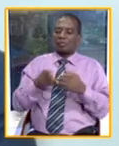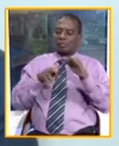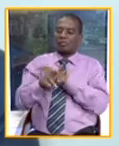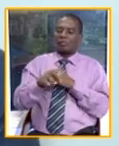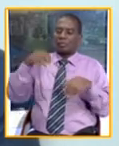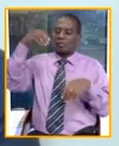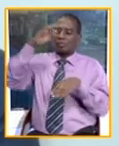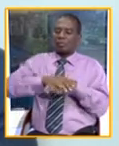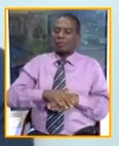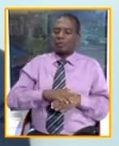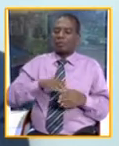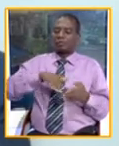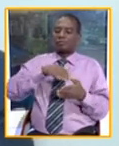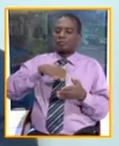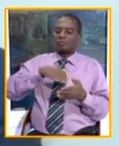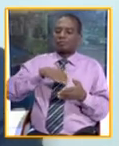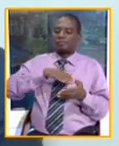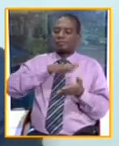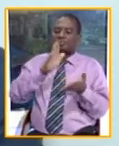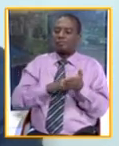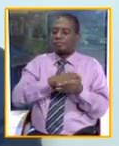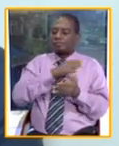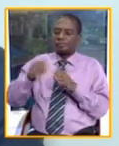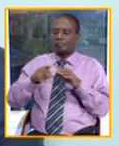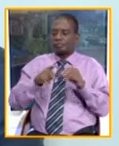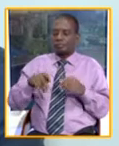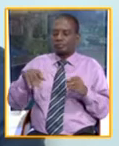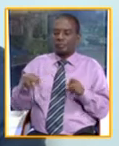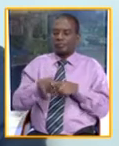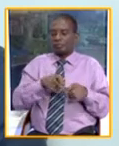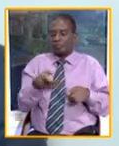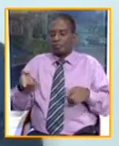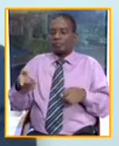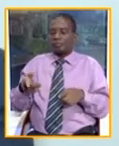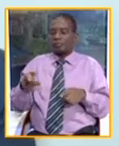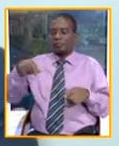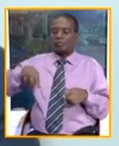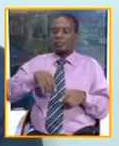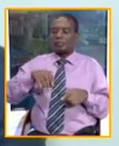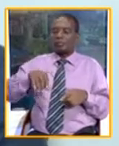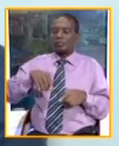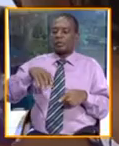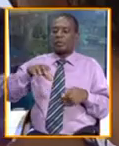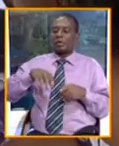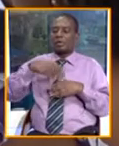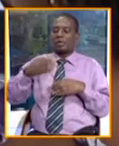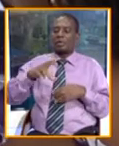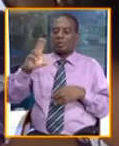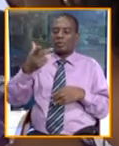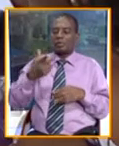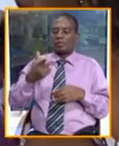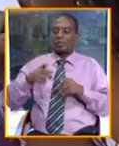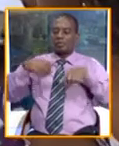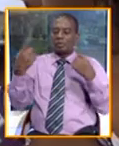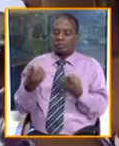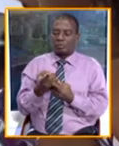centre pour faire le même parcours que les autres jeunes filles, sortir, et ensuite une troisième vague va rentrer. Les filles du